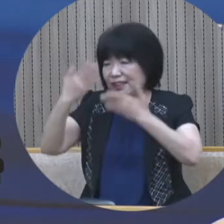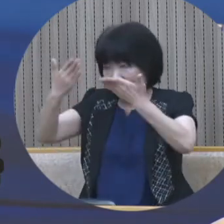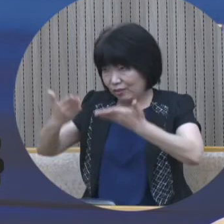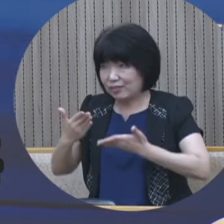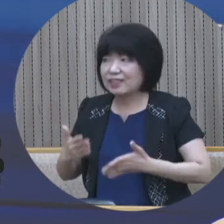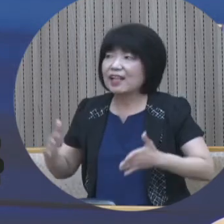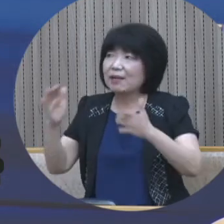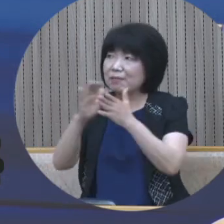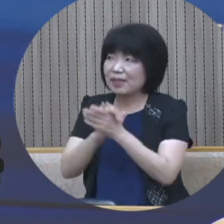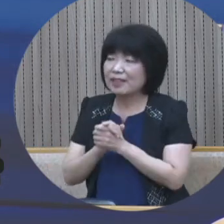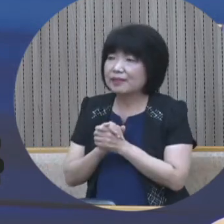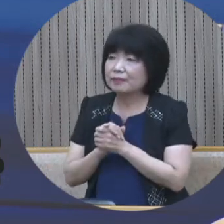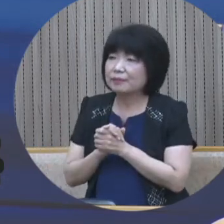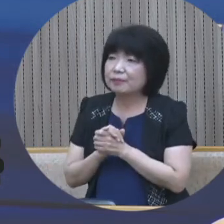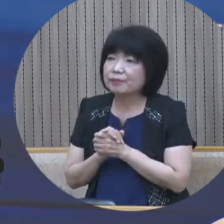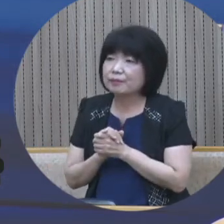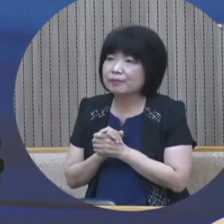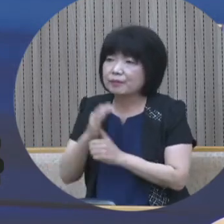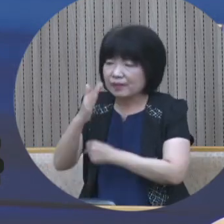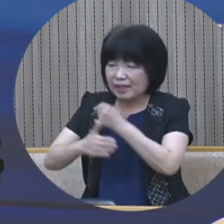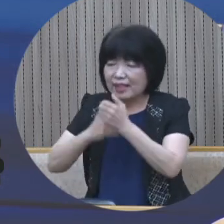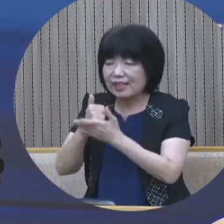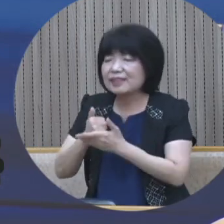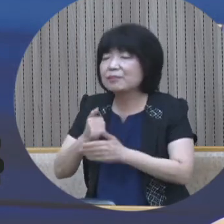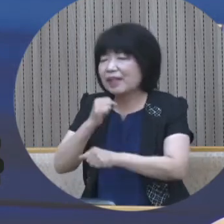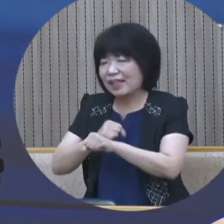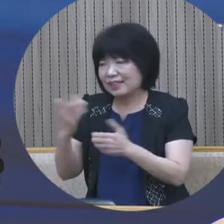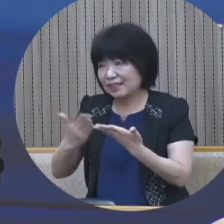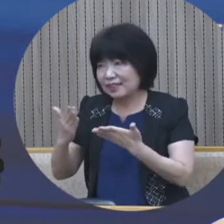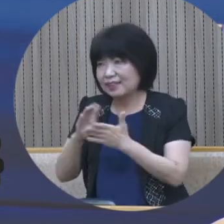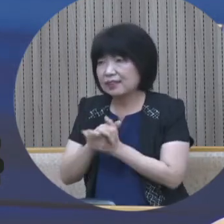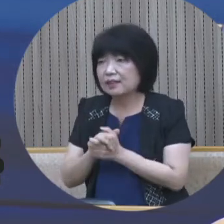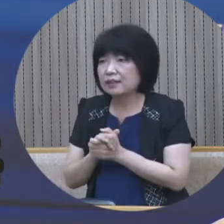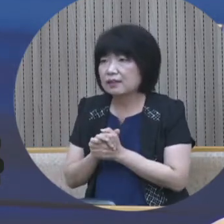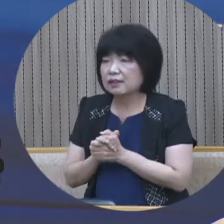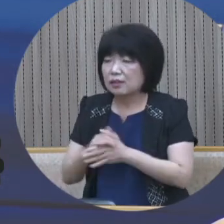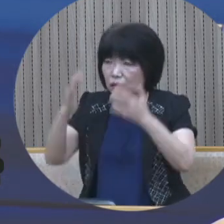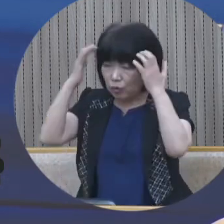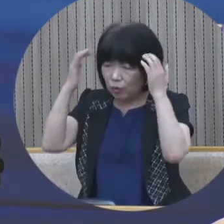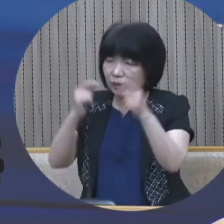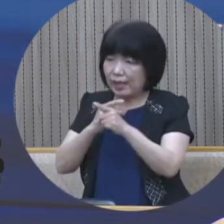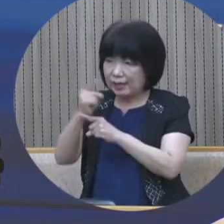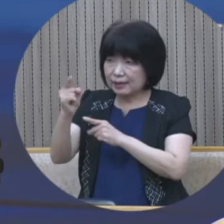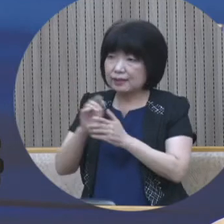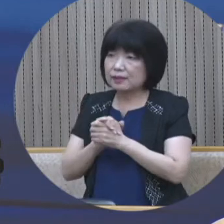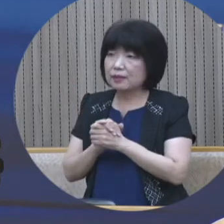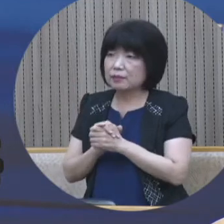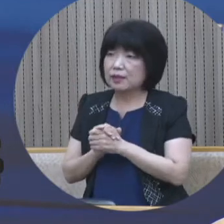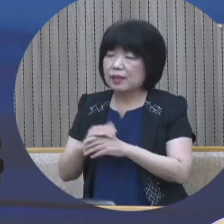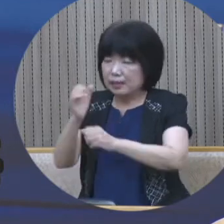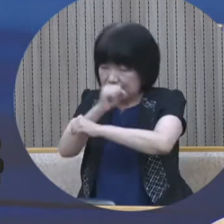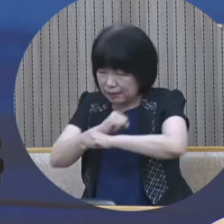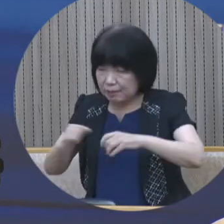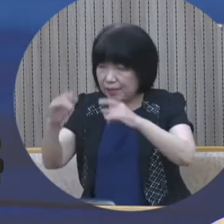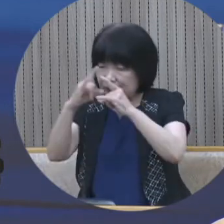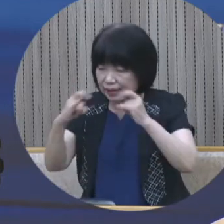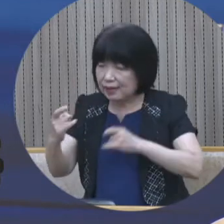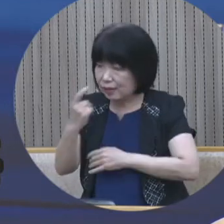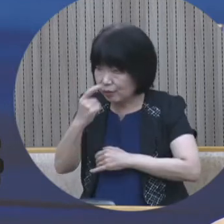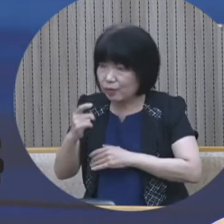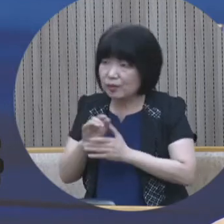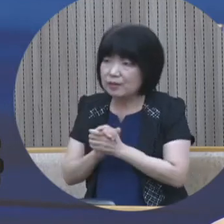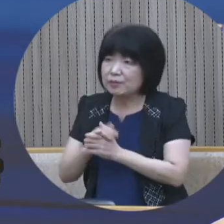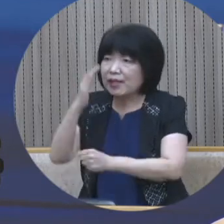지키시리라. 아멘. 하나님이 하신다는 거예요. 고난을 이긴 사마리아 성의 교훈은